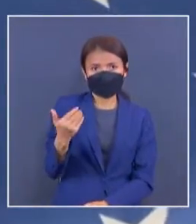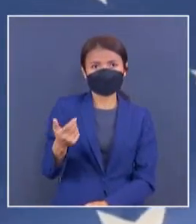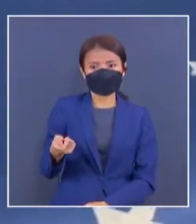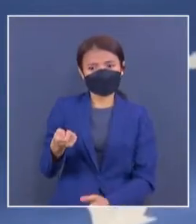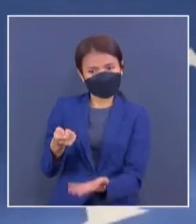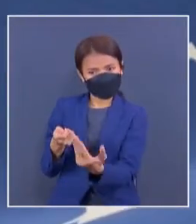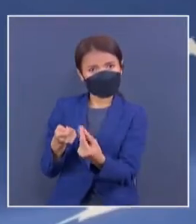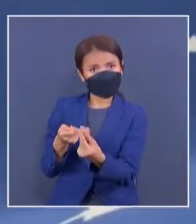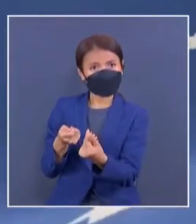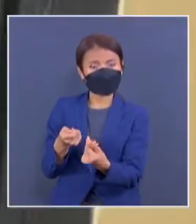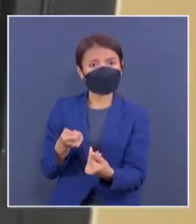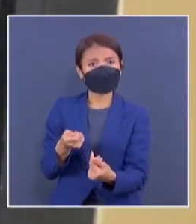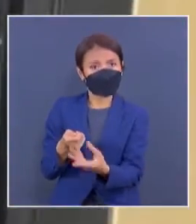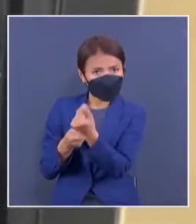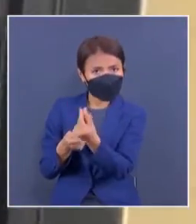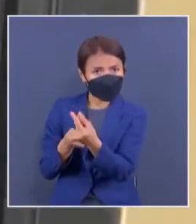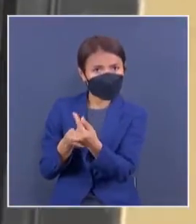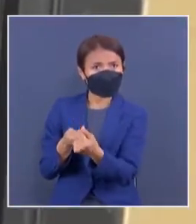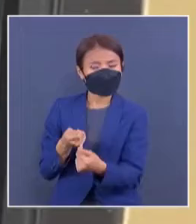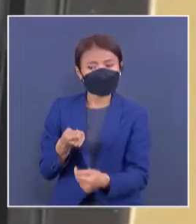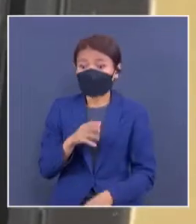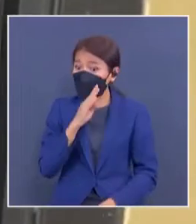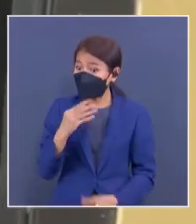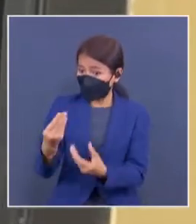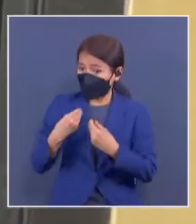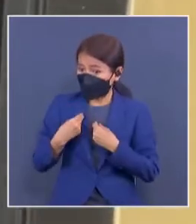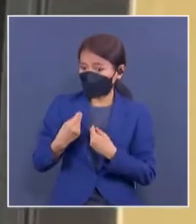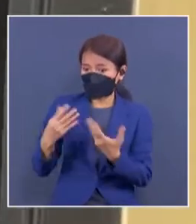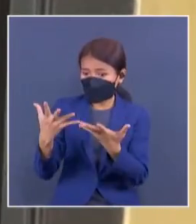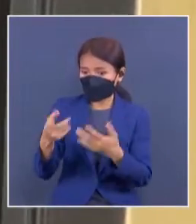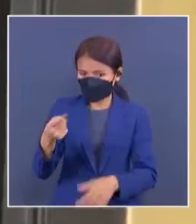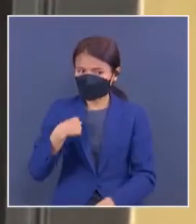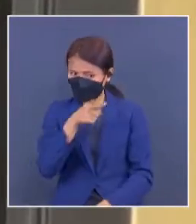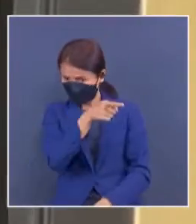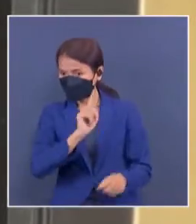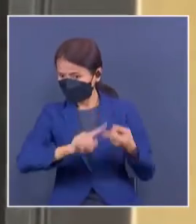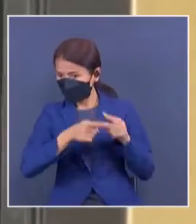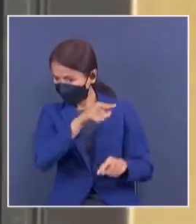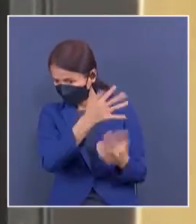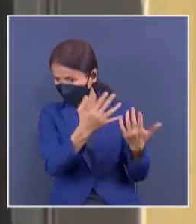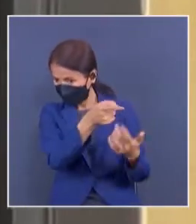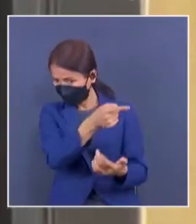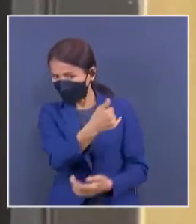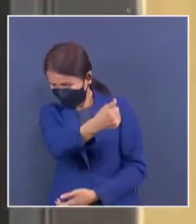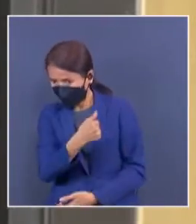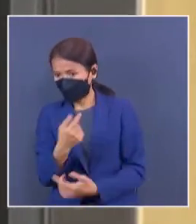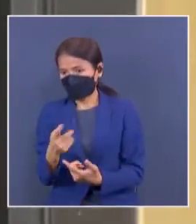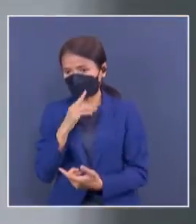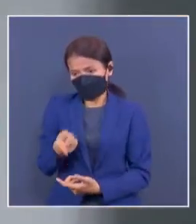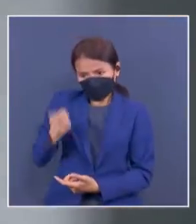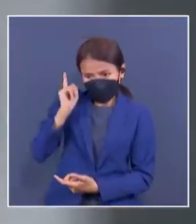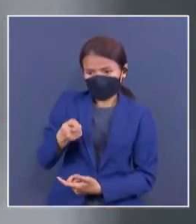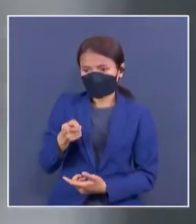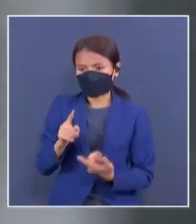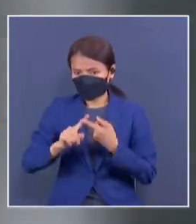พื่อนเธอที่รออยู่ข้างล่างเนี่ยเพื่อนของเขาเนี่ยรออยู่ข้างล่างเดี๋ยวจะขึ้นมาสมทบ ครับ ฝั่งสาวสอง